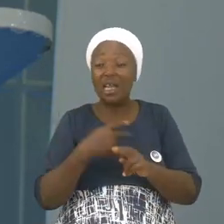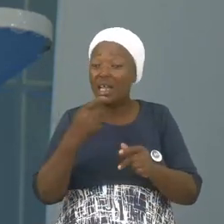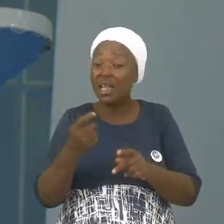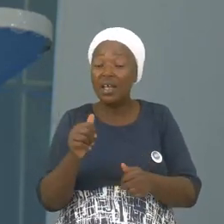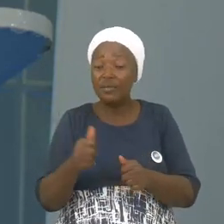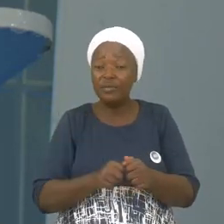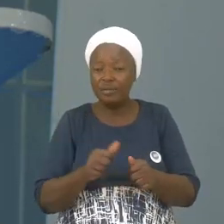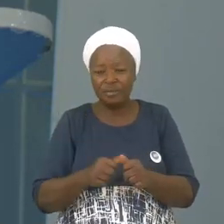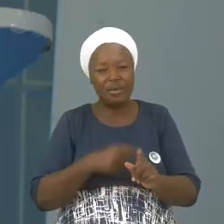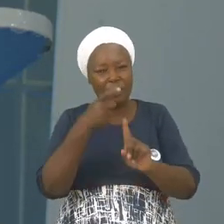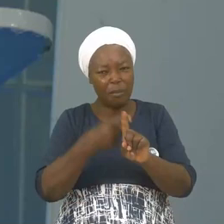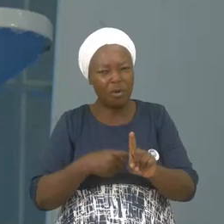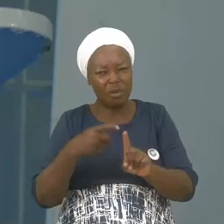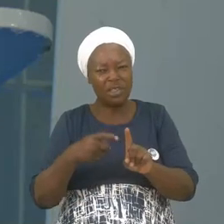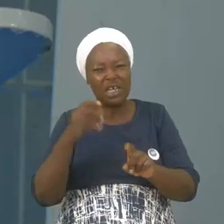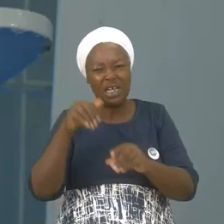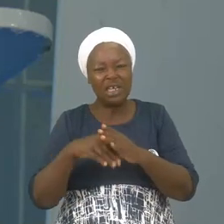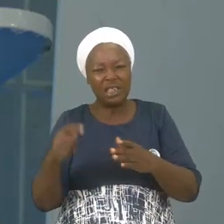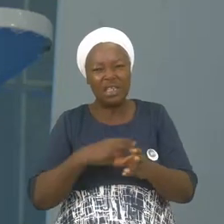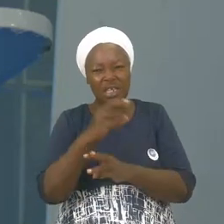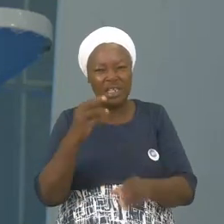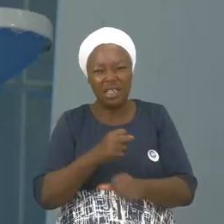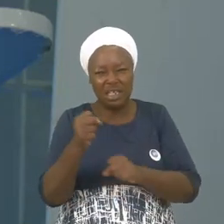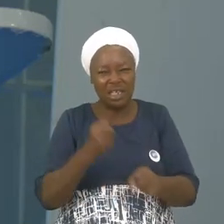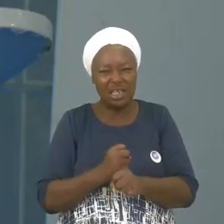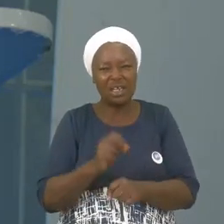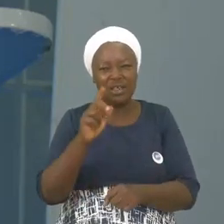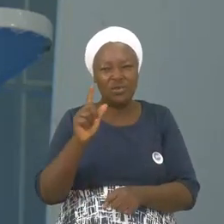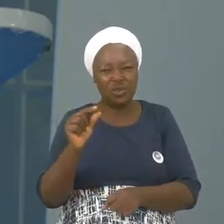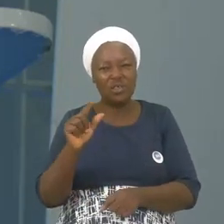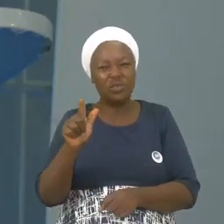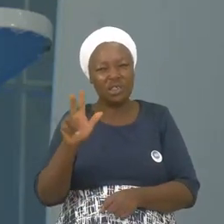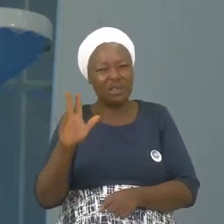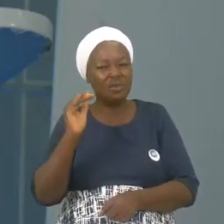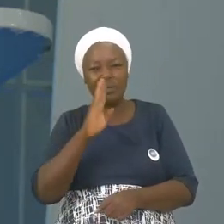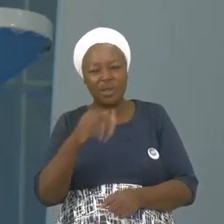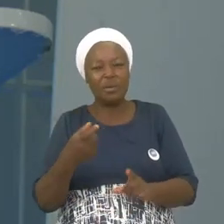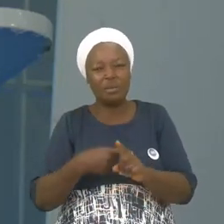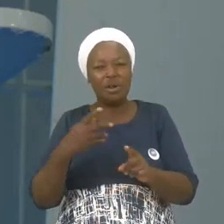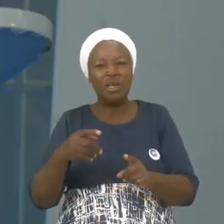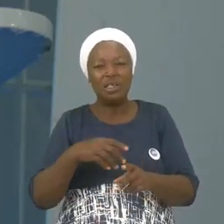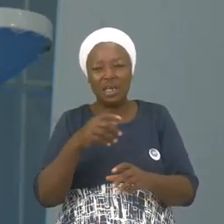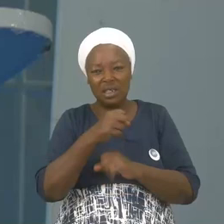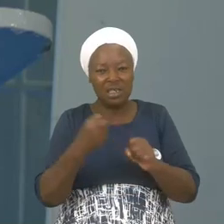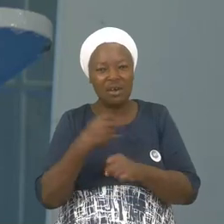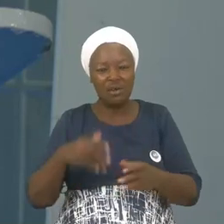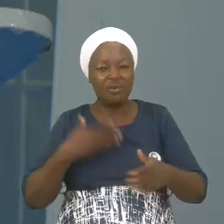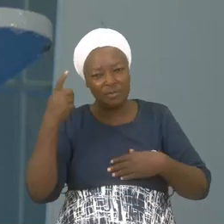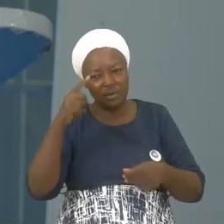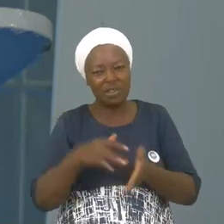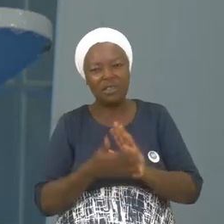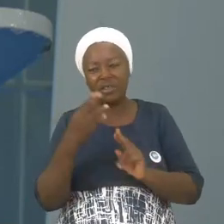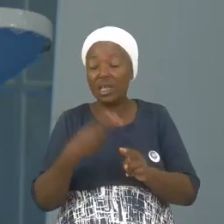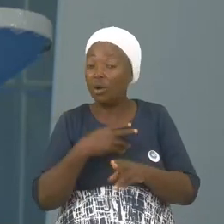Chaque semaine sera une semaine de joie. Et chaque mois sera un mois de joie pour vous au nom